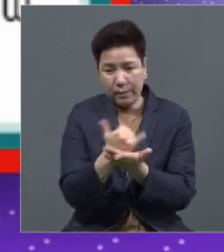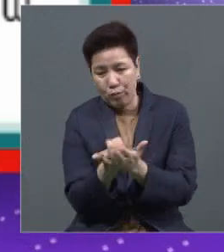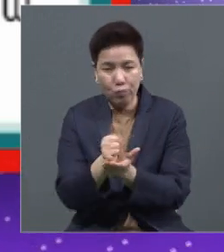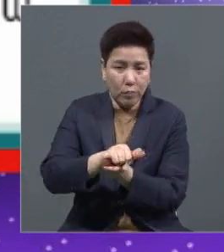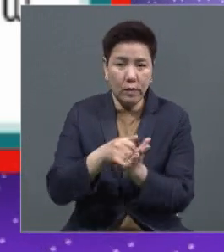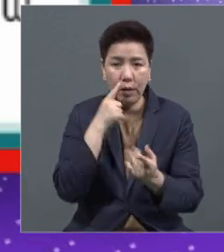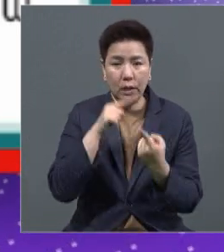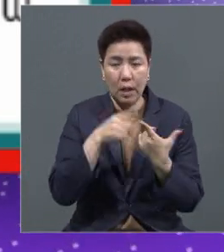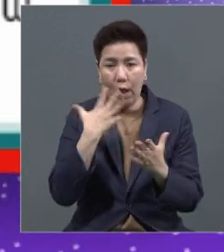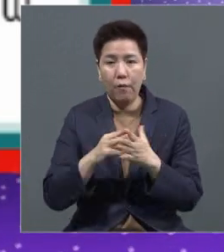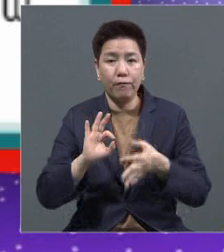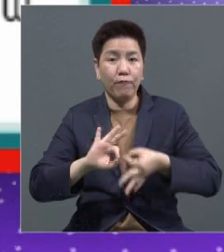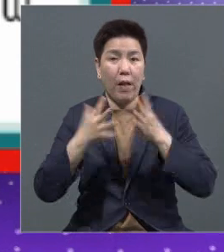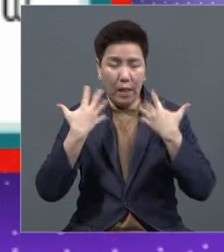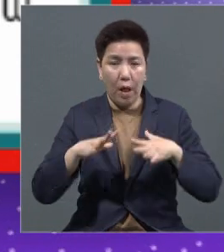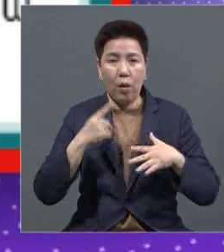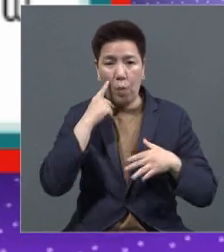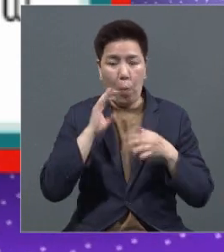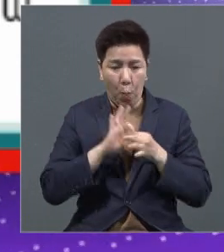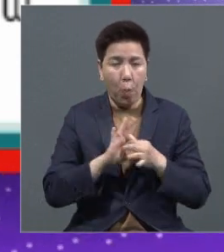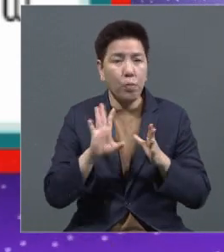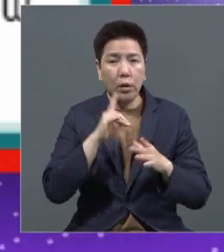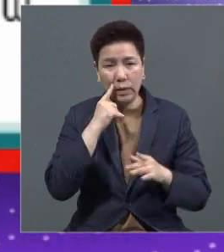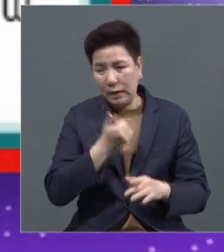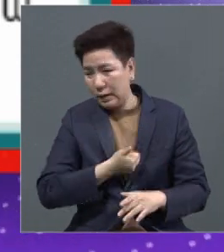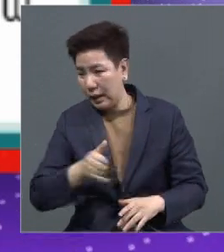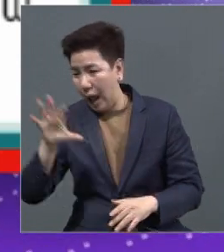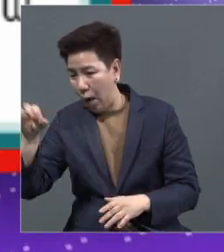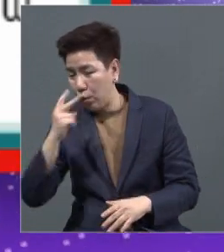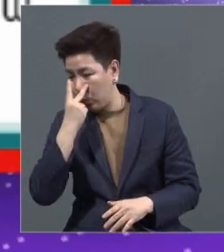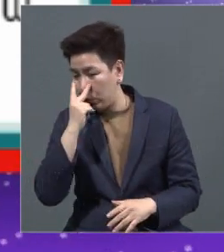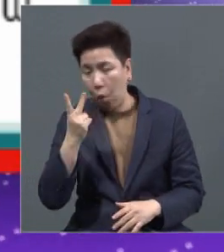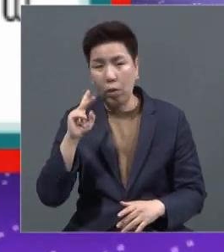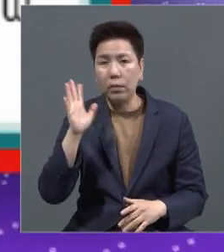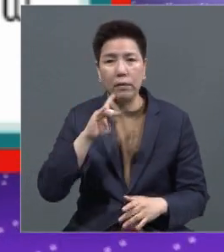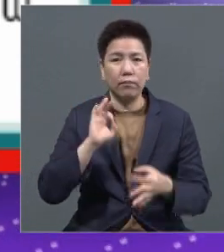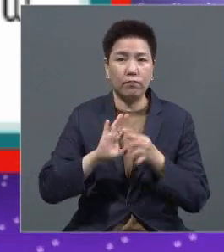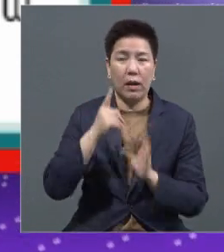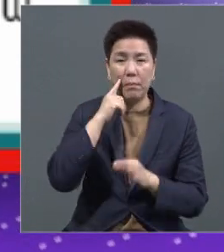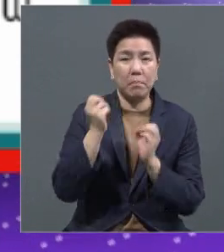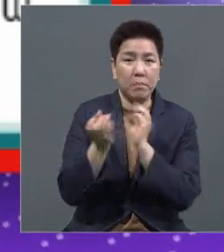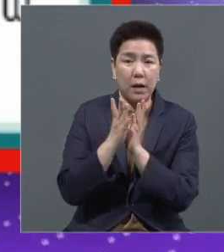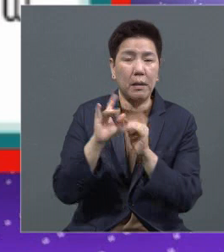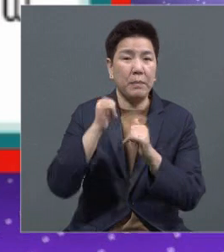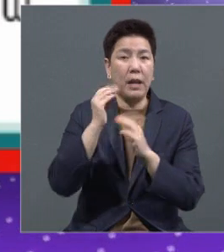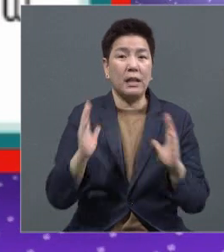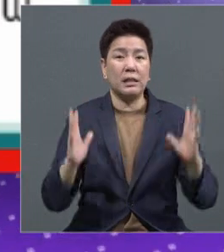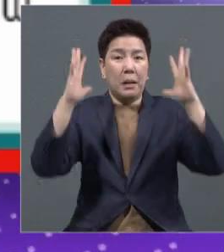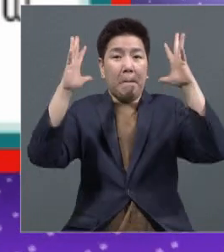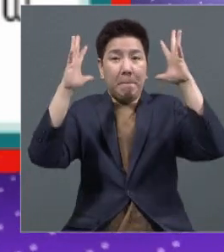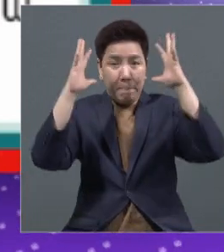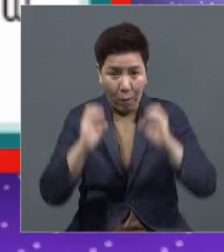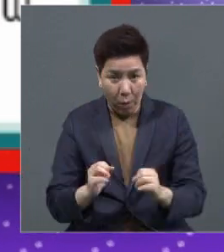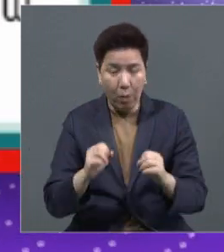แล้วเมื่อออกมาจากพื้นที่ที่มีไฟไหม้ได้แล้วอย่าห่วงอะไรอย่ากลับเข้าไปอีกนะครับเพราะว่าอาจจะถูกไฟไหม้ซ้ำหรือโครงสร้างอาคารมันอาจจะพัง